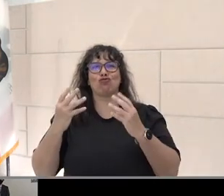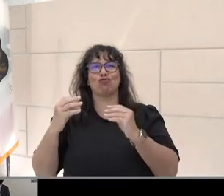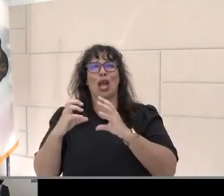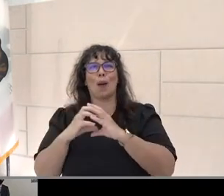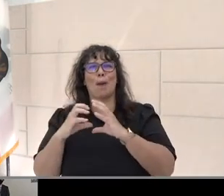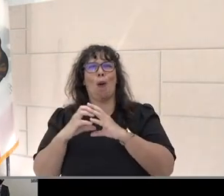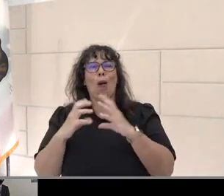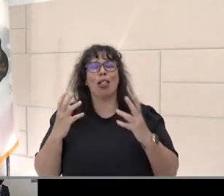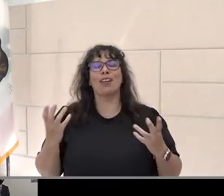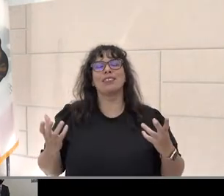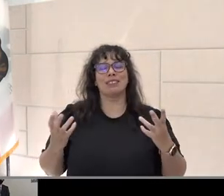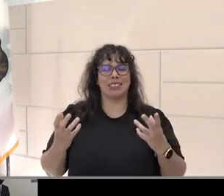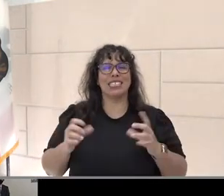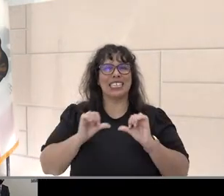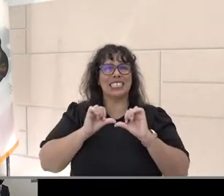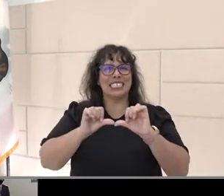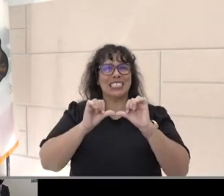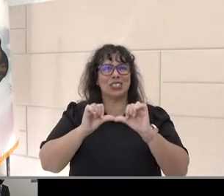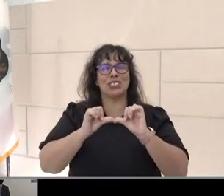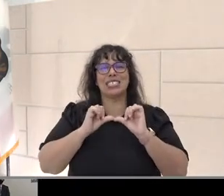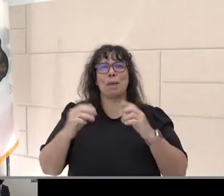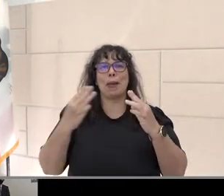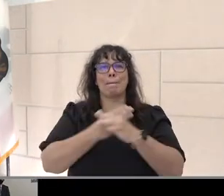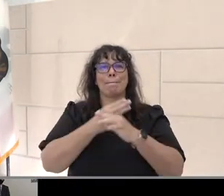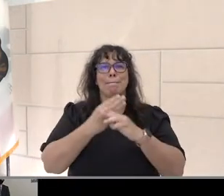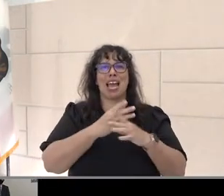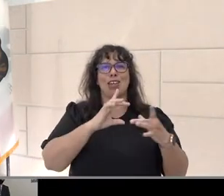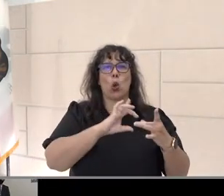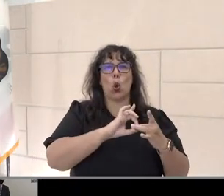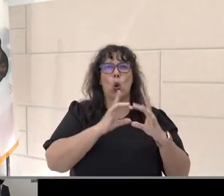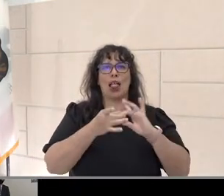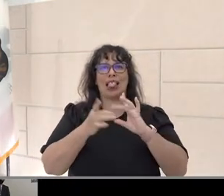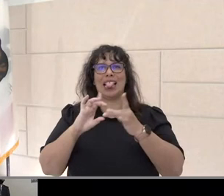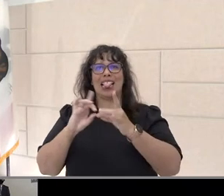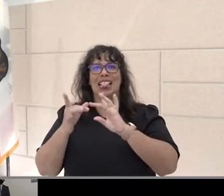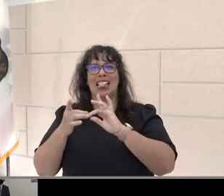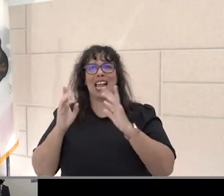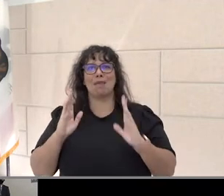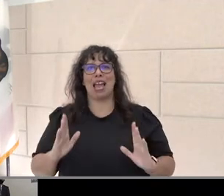ខ្សែលោតអន្ទាក់ហើយ frisbee